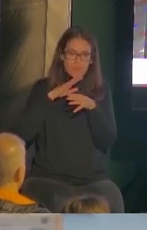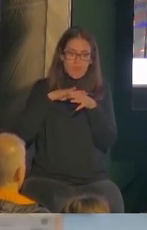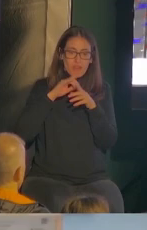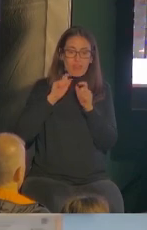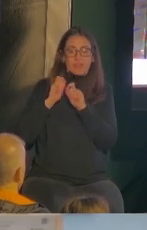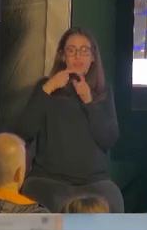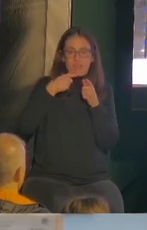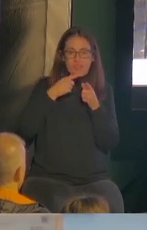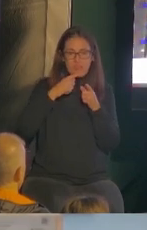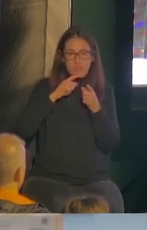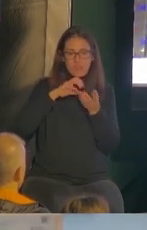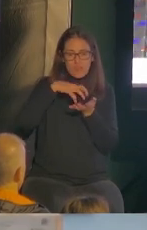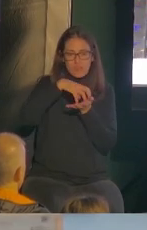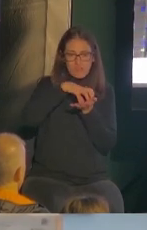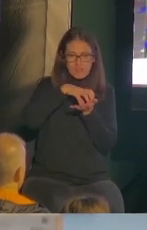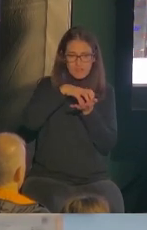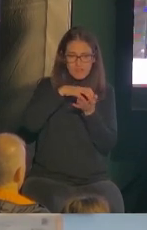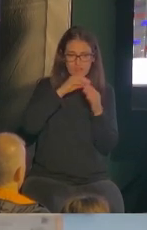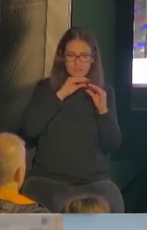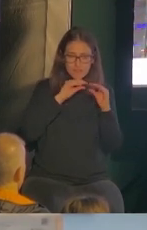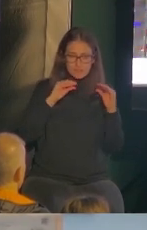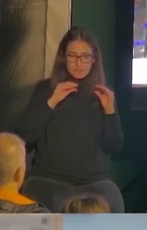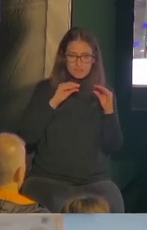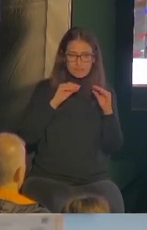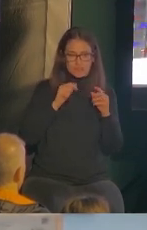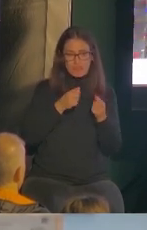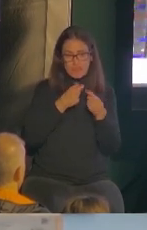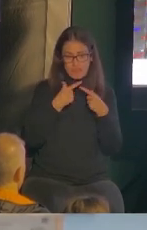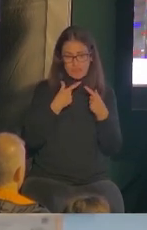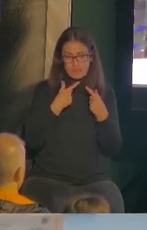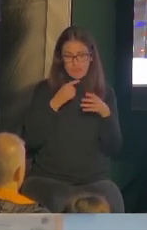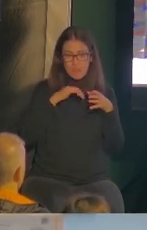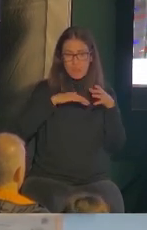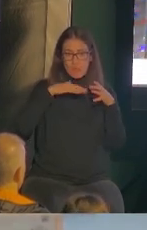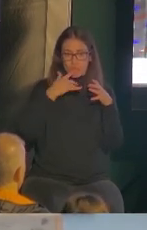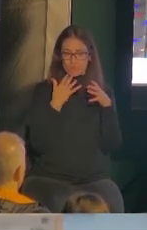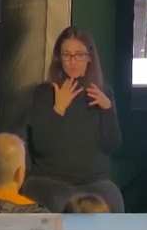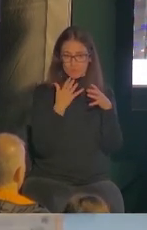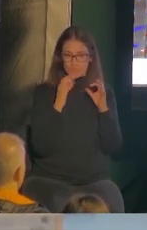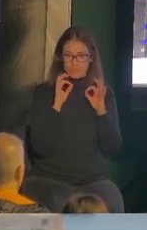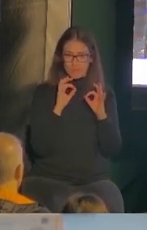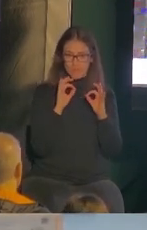gelatinosa, de gelificació, que després ens aportarà a la mousse.